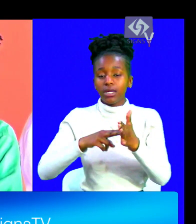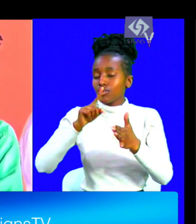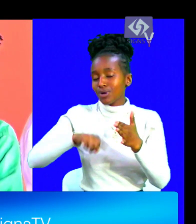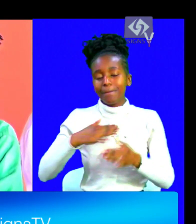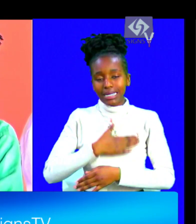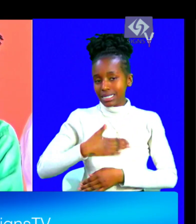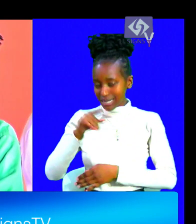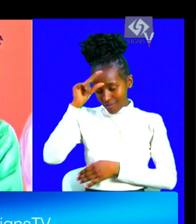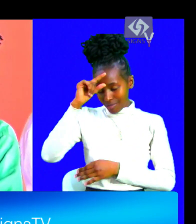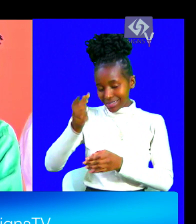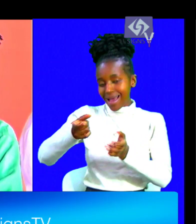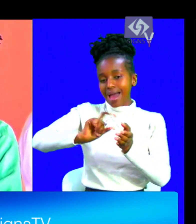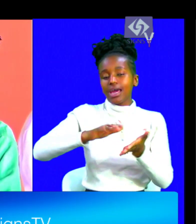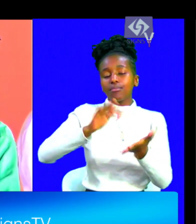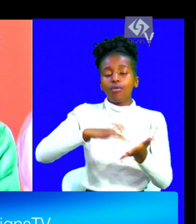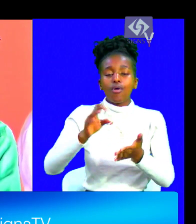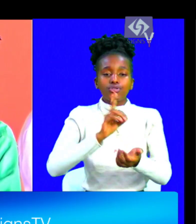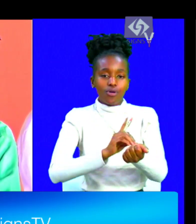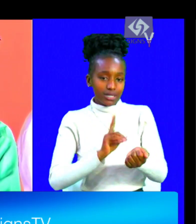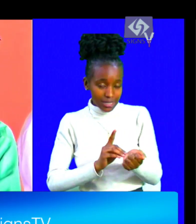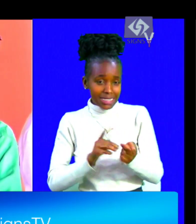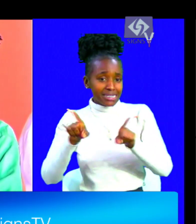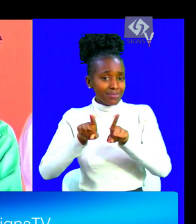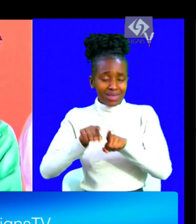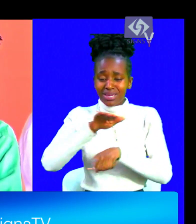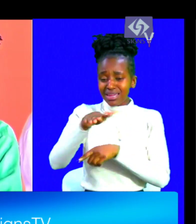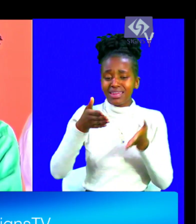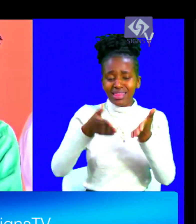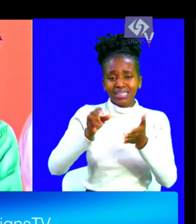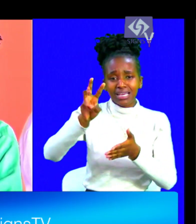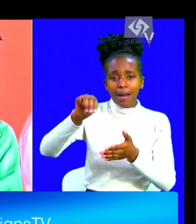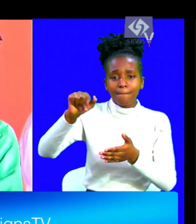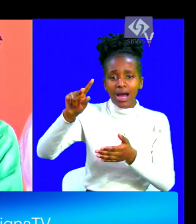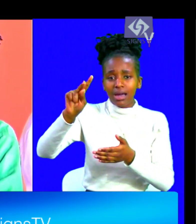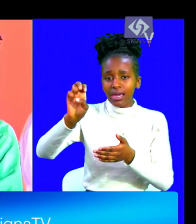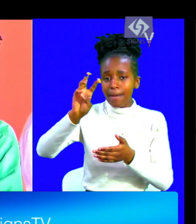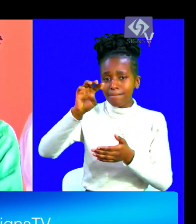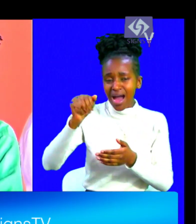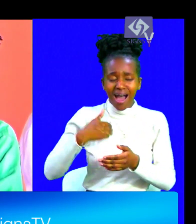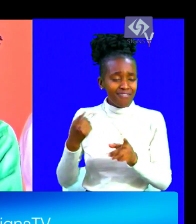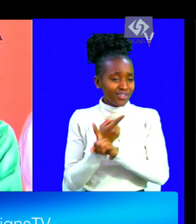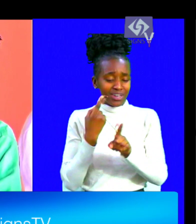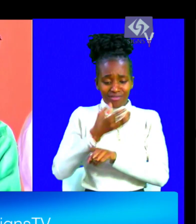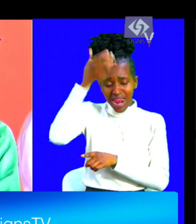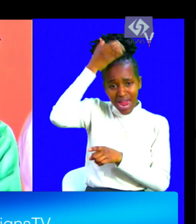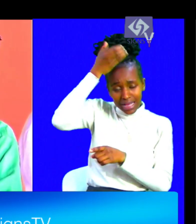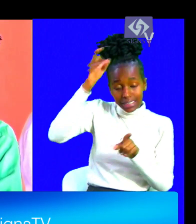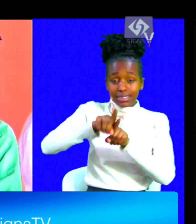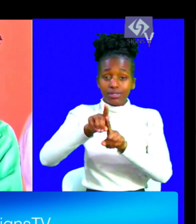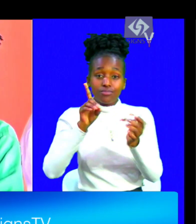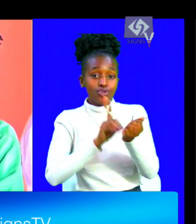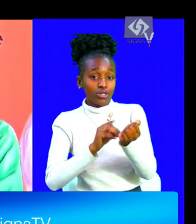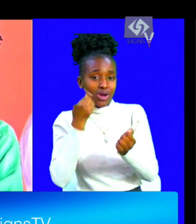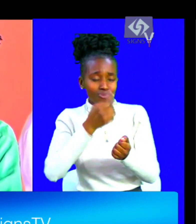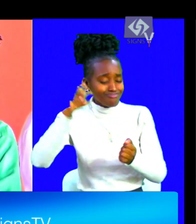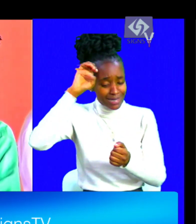pia tuongezewe madaktari, na hata huku kwetu Makima tumesoma pia kuna manasi tumesoma. Kwa hivyo tunaomba